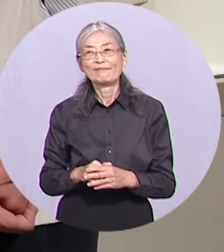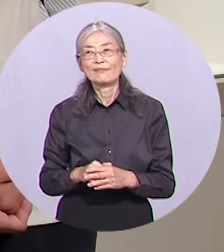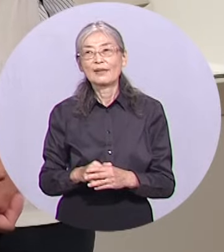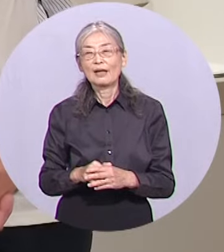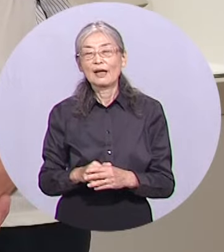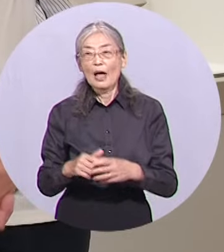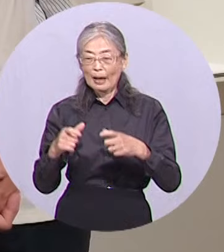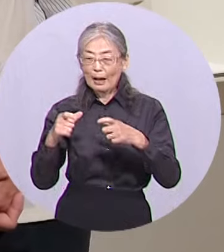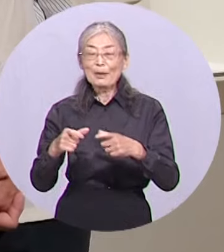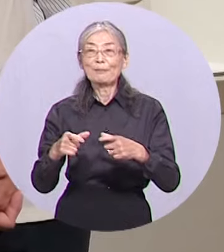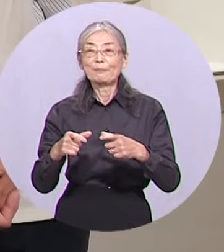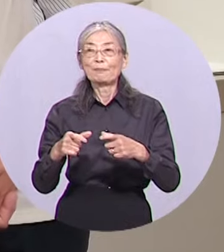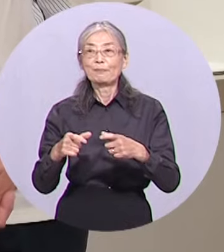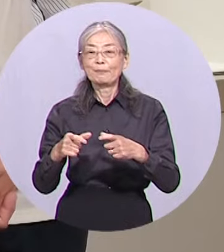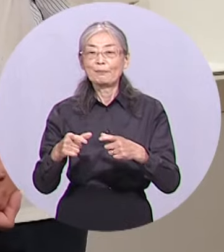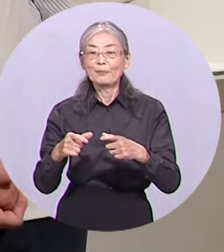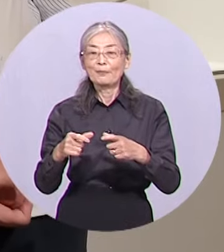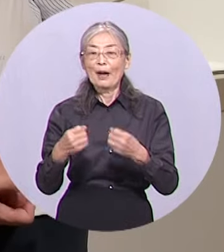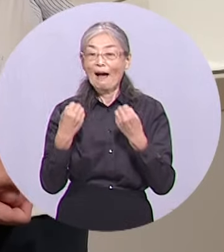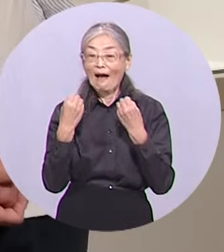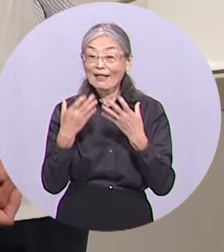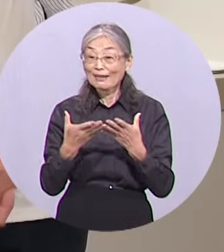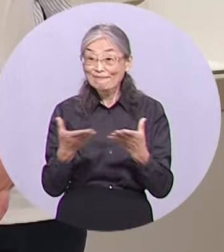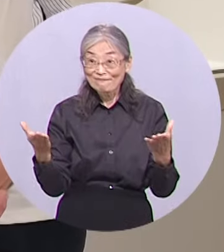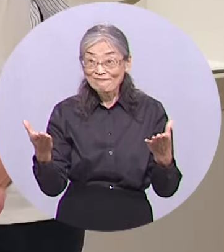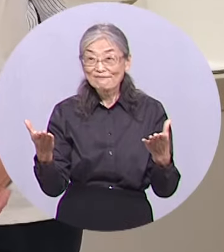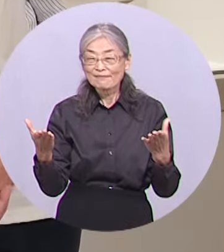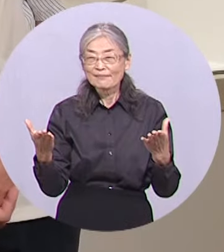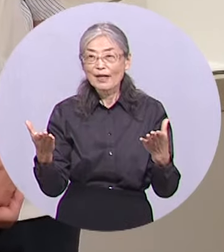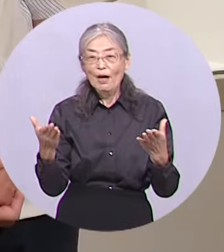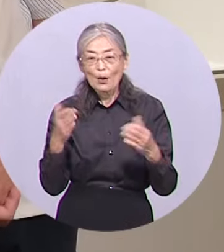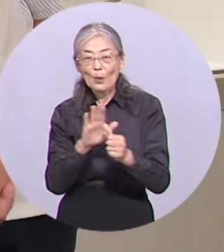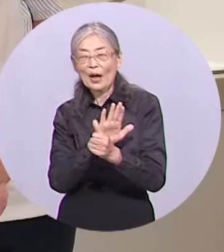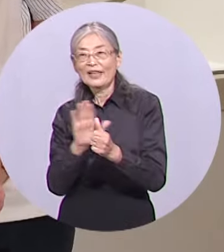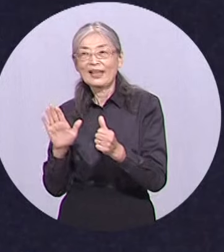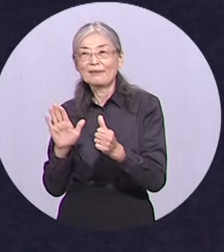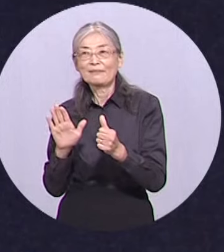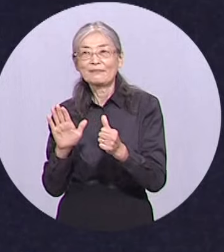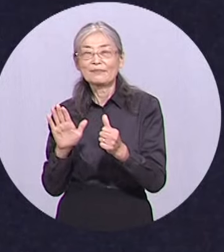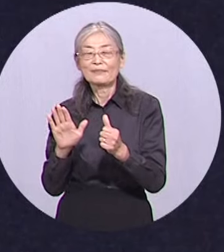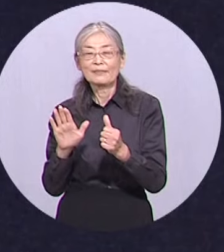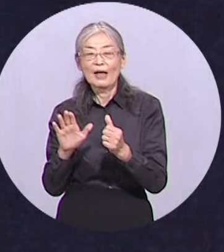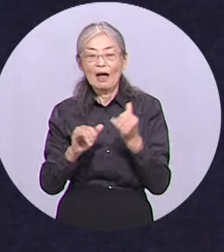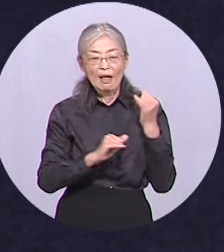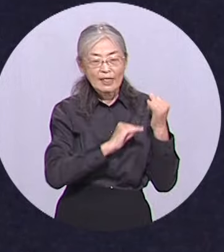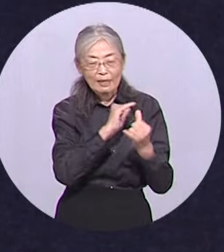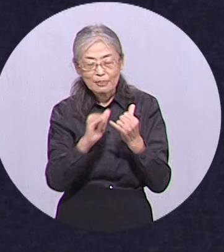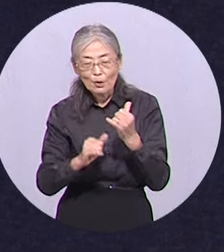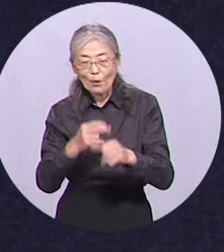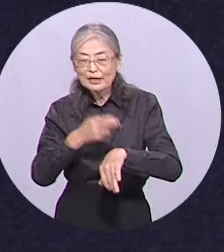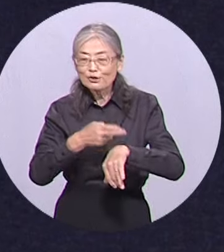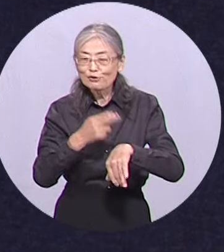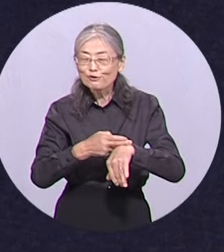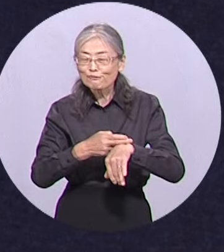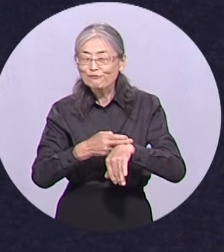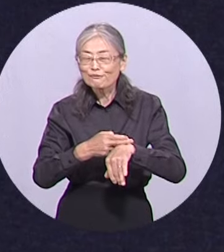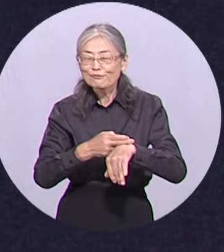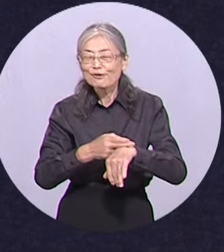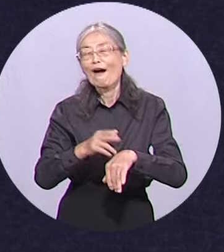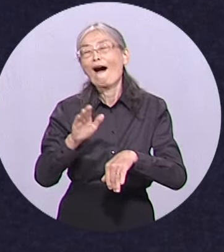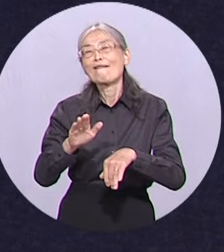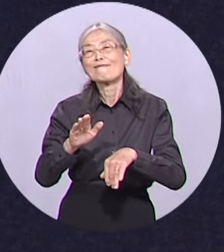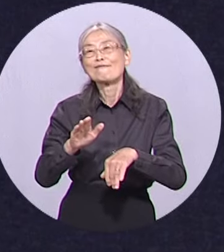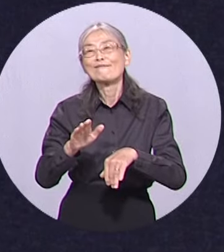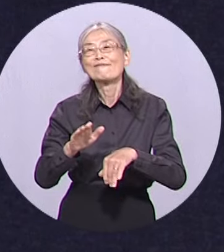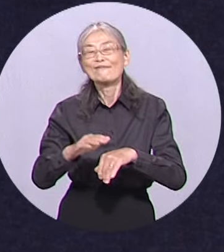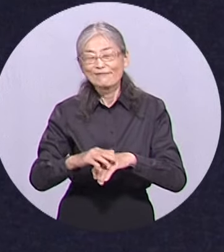紙幣がですね、まあ、今回新しく刷新されるということで、まあ、その背景にはやっぱり伝統の技術っていうんですかね、職人の技っていうのがやっぱり欠かせ